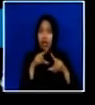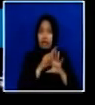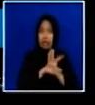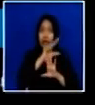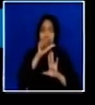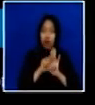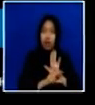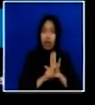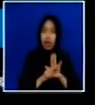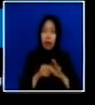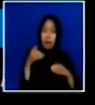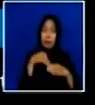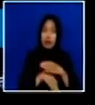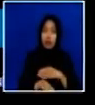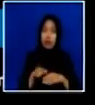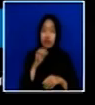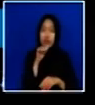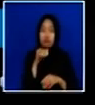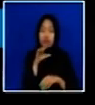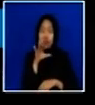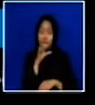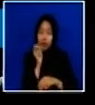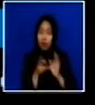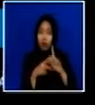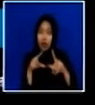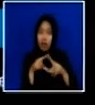otomatis sehingga